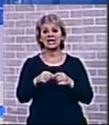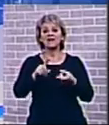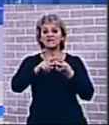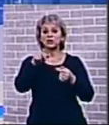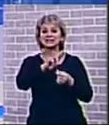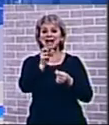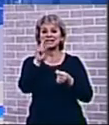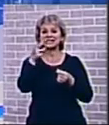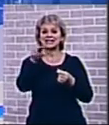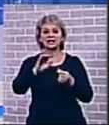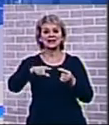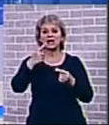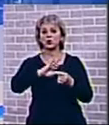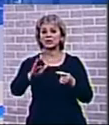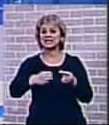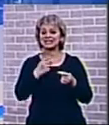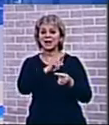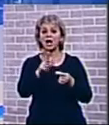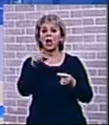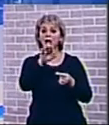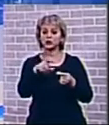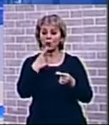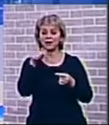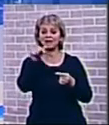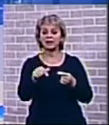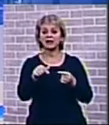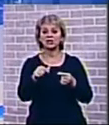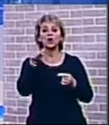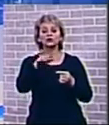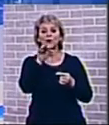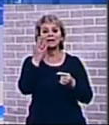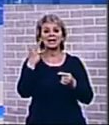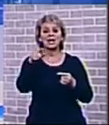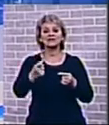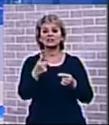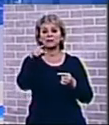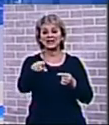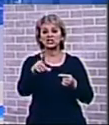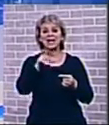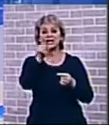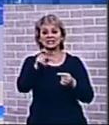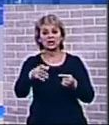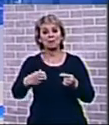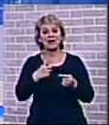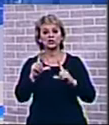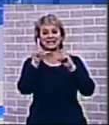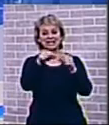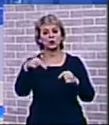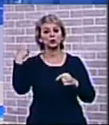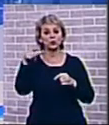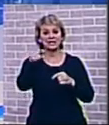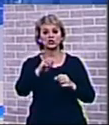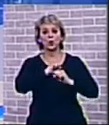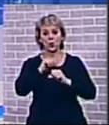Вирус коксаки далеко не так страшен, как о нем вдруг заговорили. В то время как из-за вспышки россияне опасаются ехать на